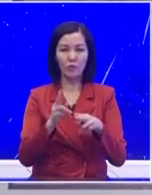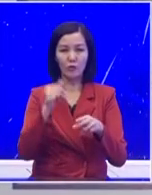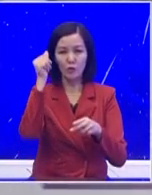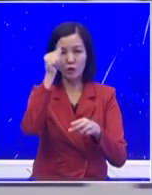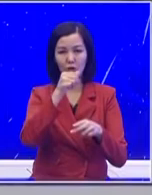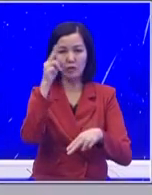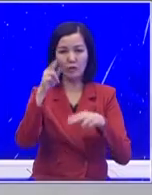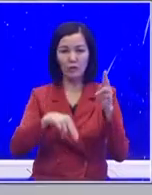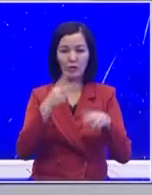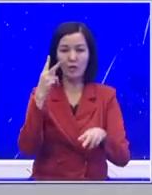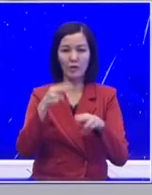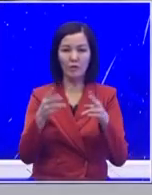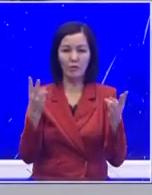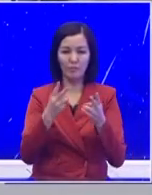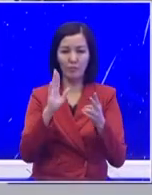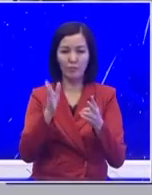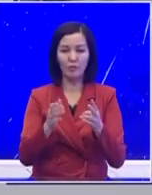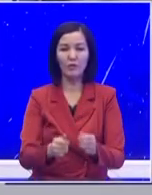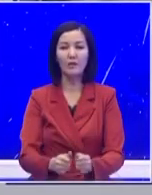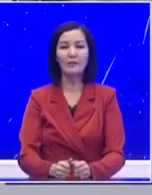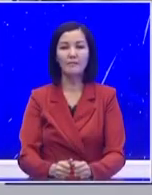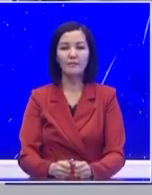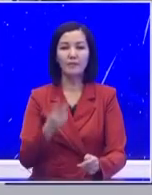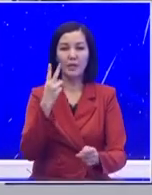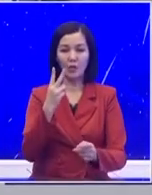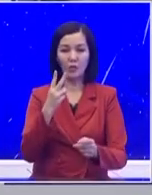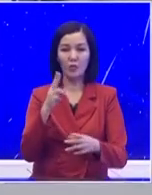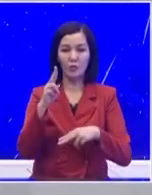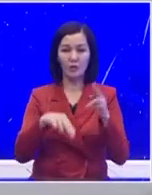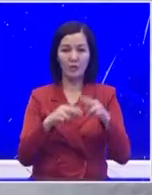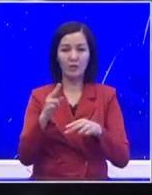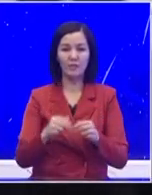салып бітіріп береміз. Міне, екі осындай не көпір. Ширина